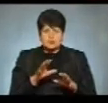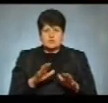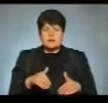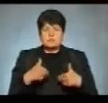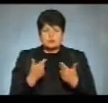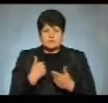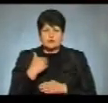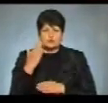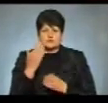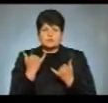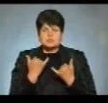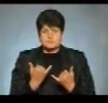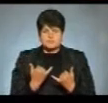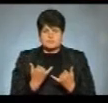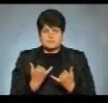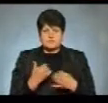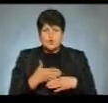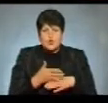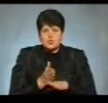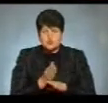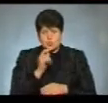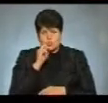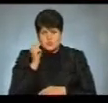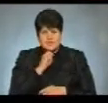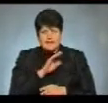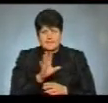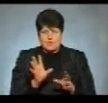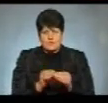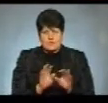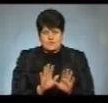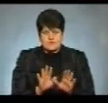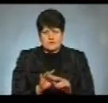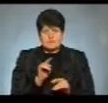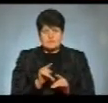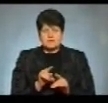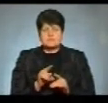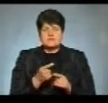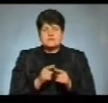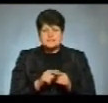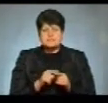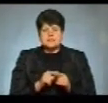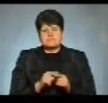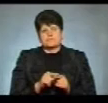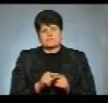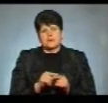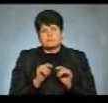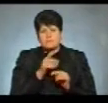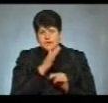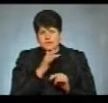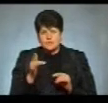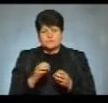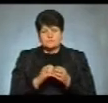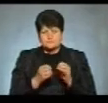пропонують проголосувати сьогодні, розколює Україну, а не об'єднує її. Він закладає міну сповільненої дії під і без